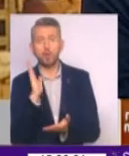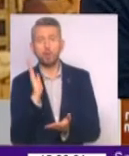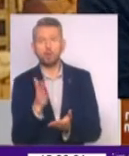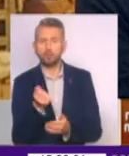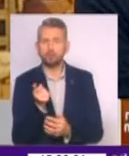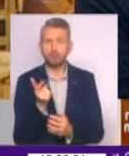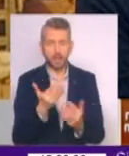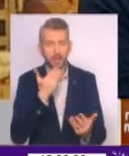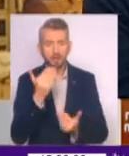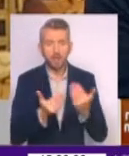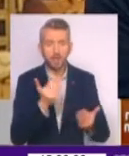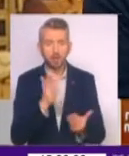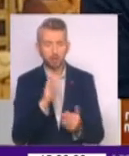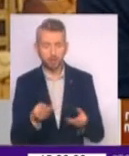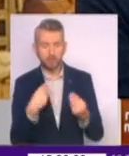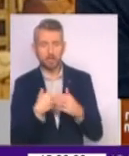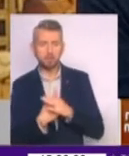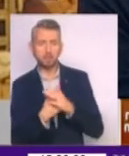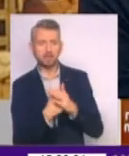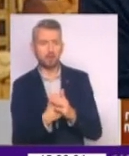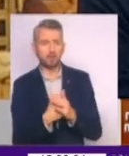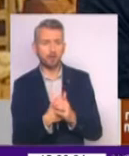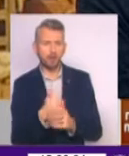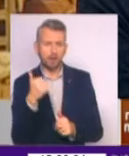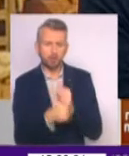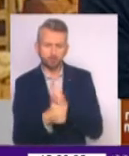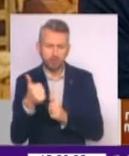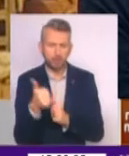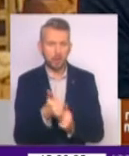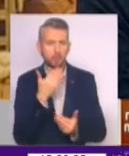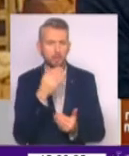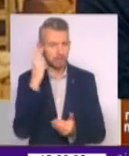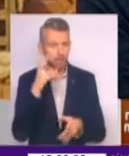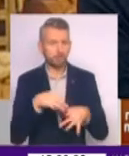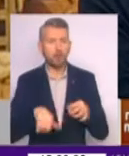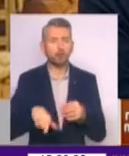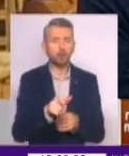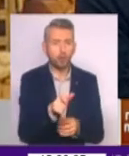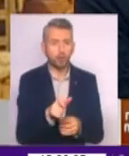буде давати мені підставу там щотижня звертатись до Київавтодору з проханням